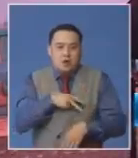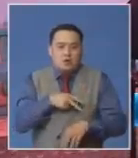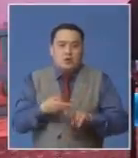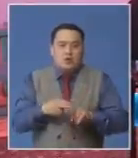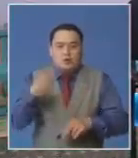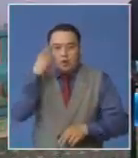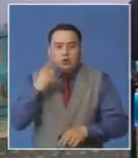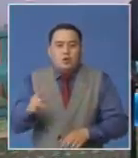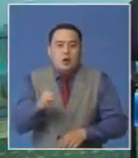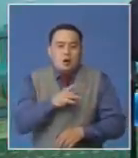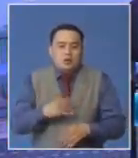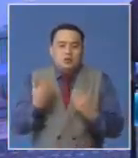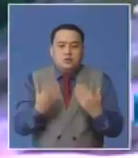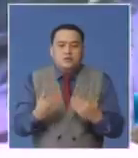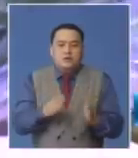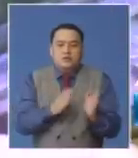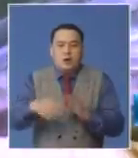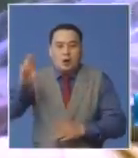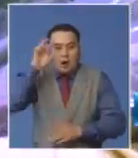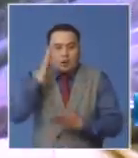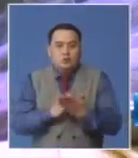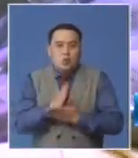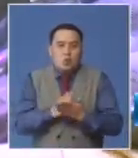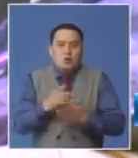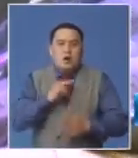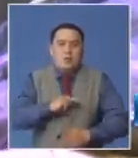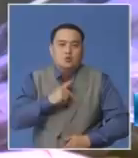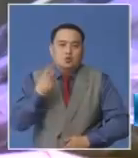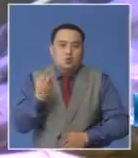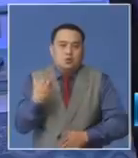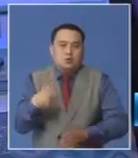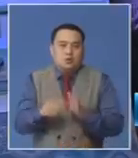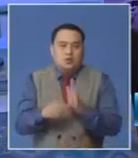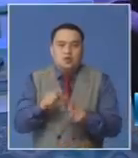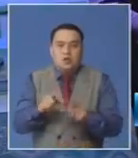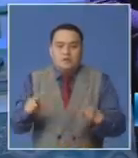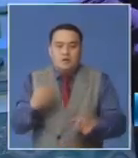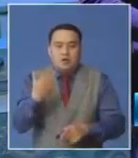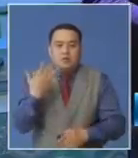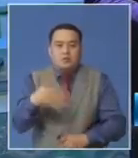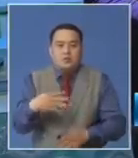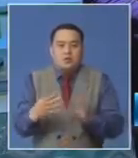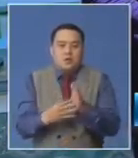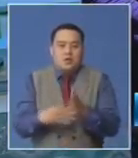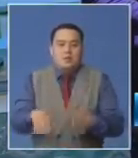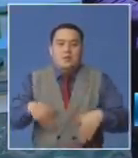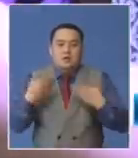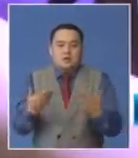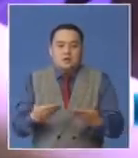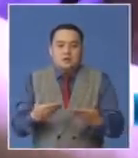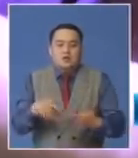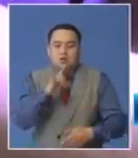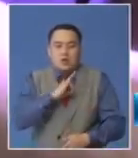колпинском районе на сегодня в системе государственной службы работают 136 человек из них 59 представительницы